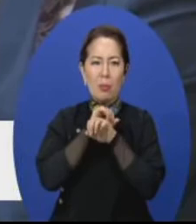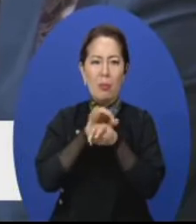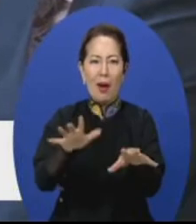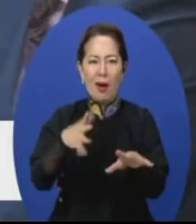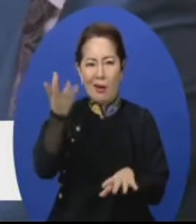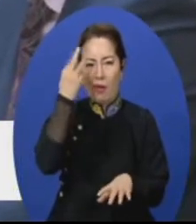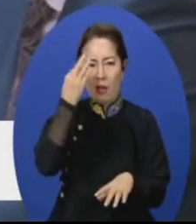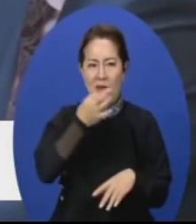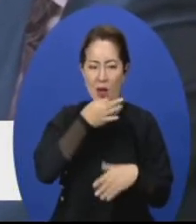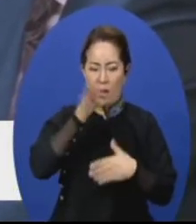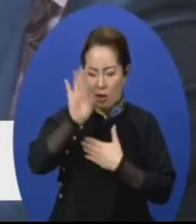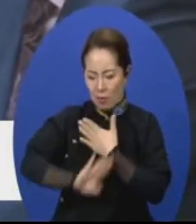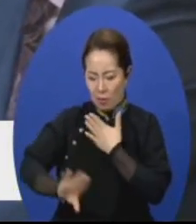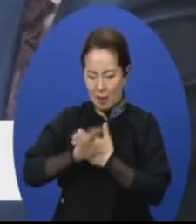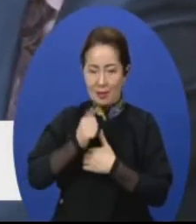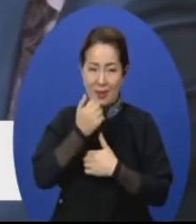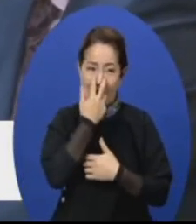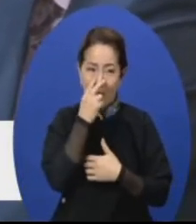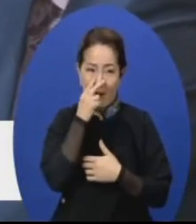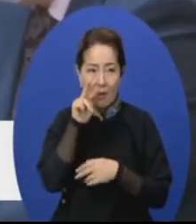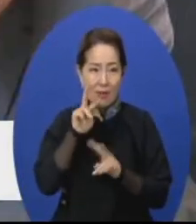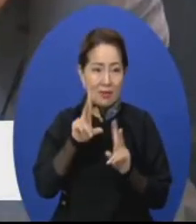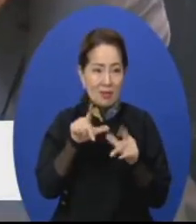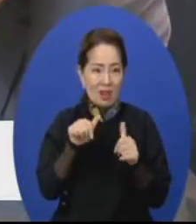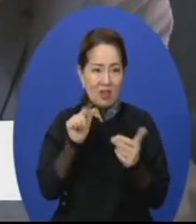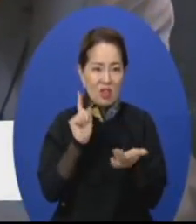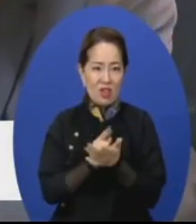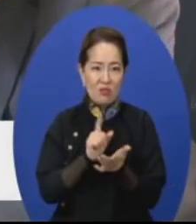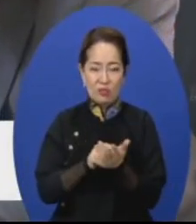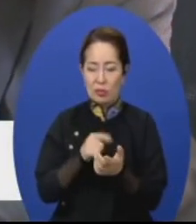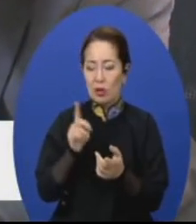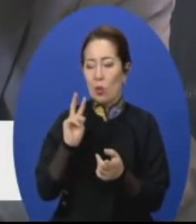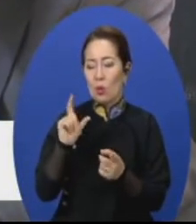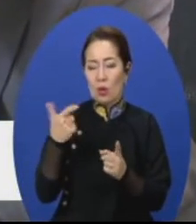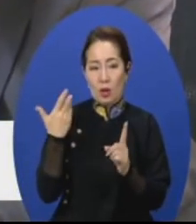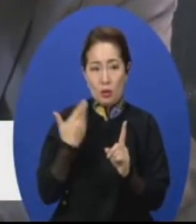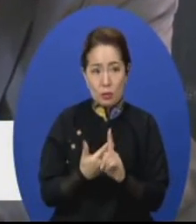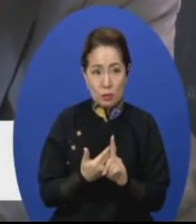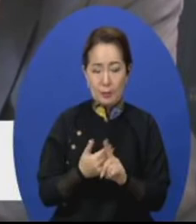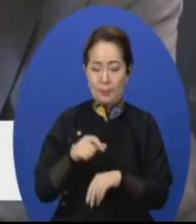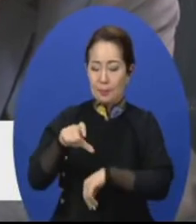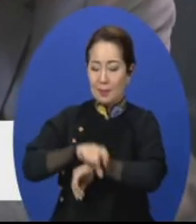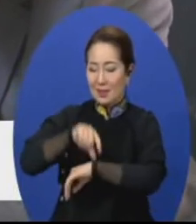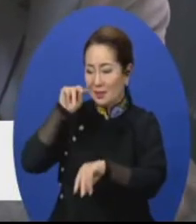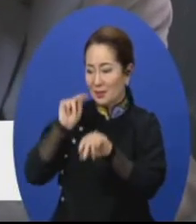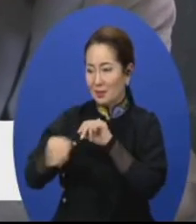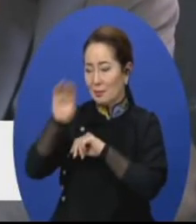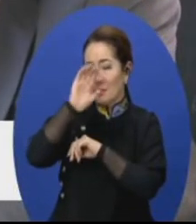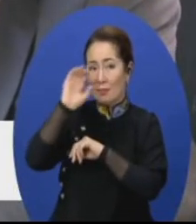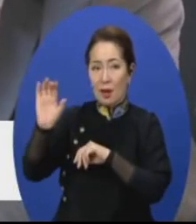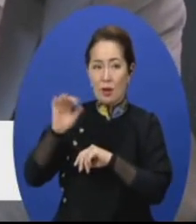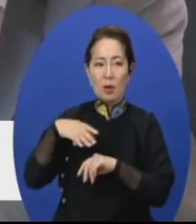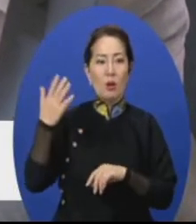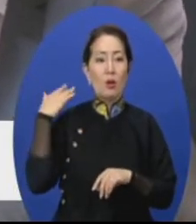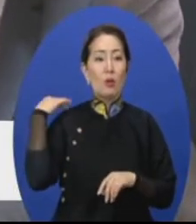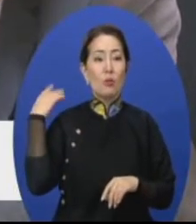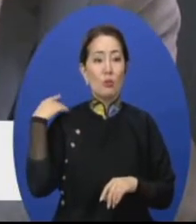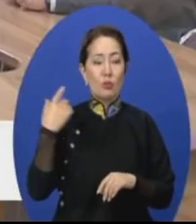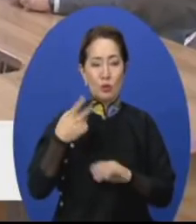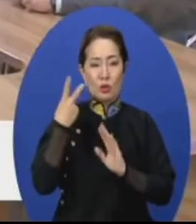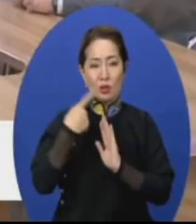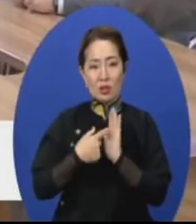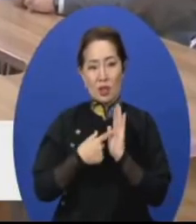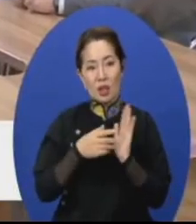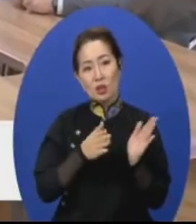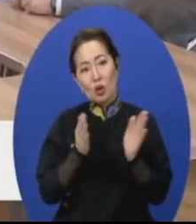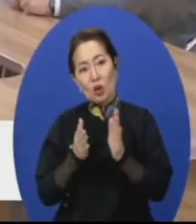анхаарал сэрэмжтэй байж, хараа хяналтаа улам сайжруулах тухайд чиглэл үүрэг өгсөн юм. Мэрэгжлийн хяналтын албан хаагчид өнгөрсөн 2 сараас хойш